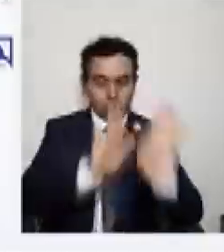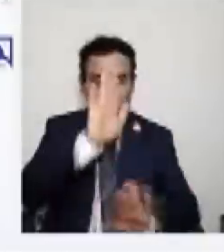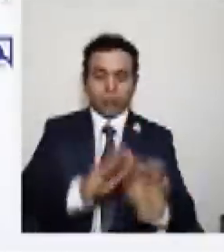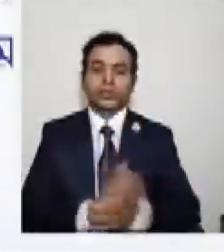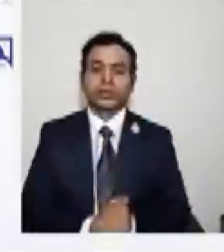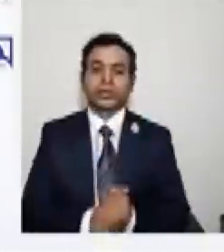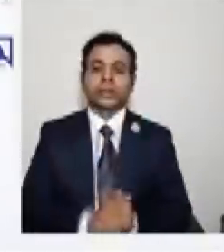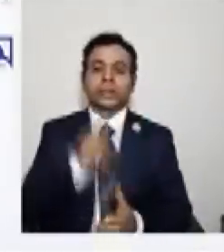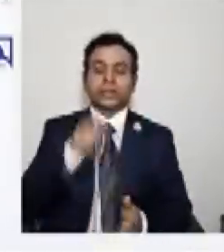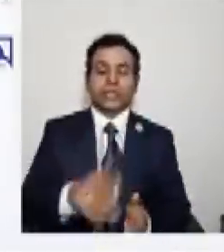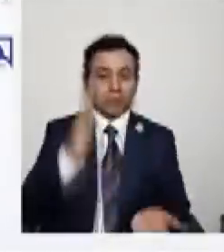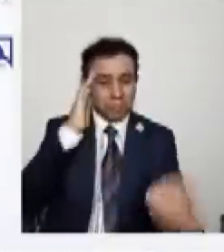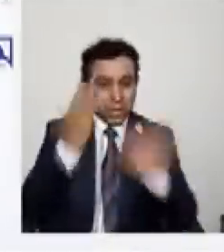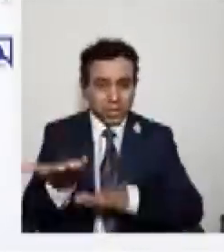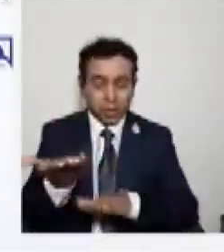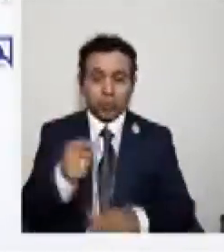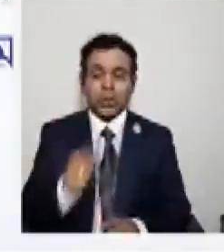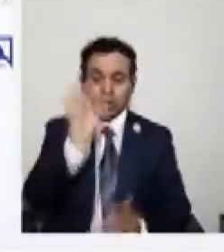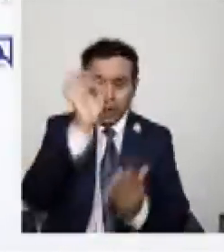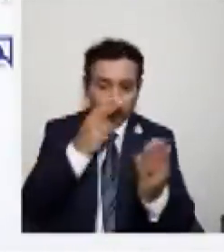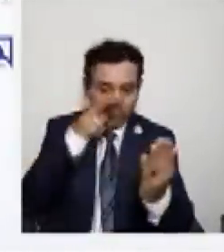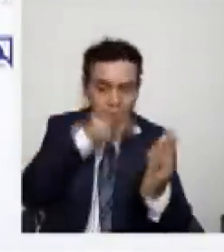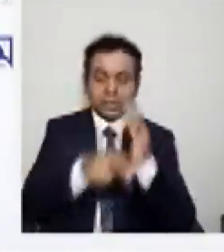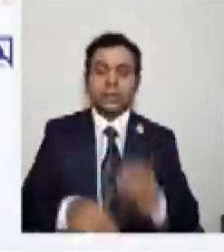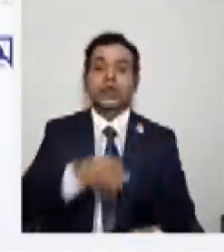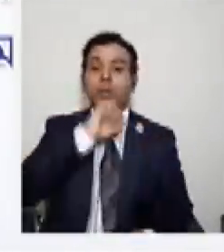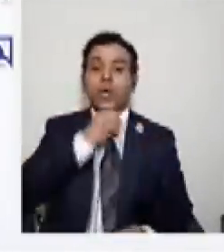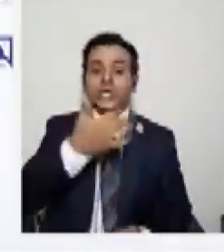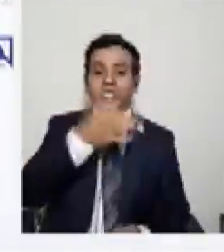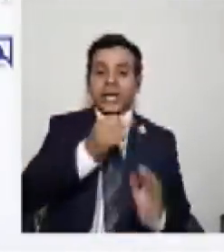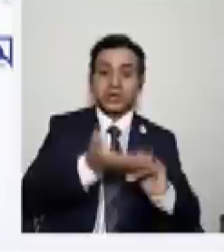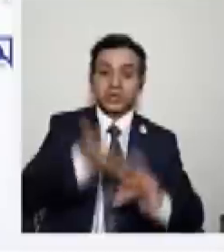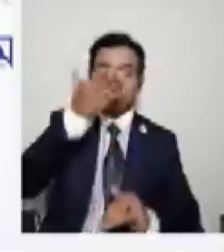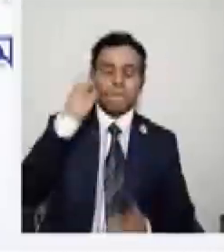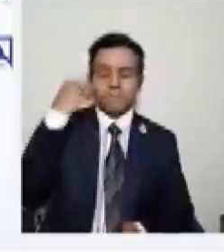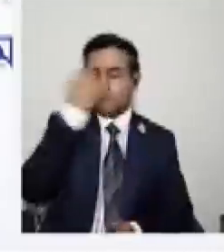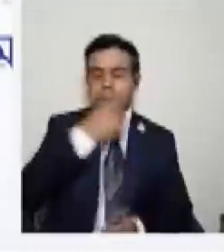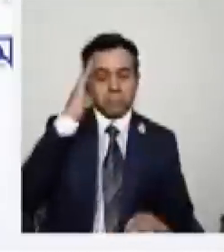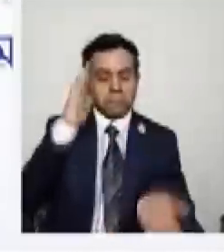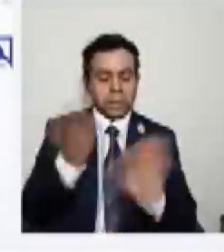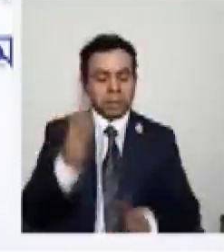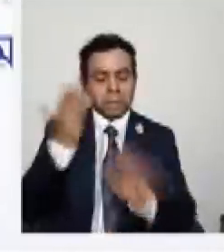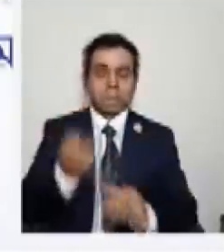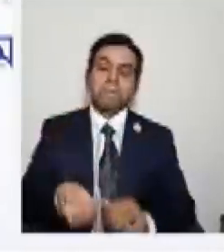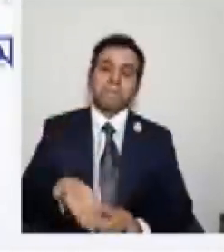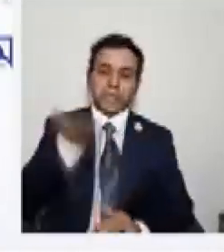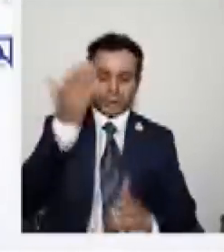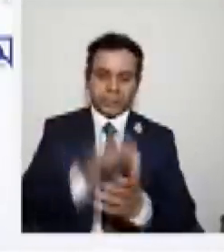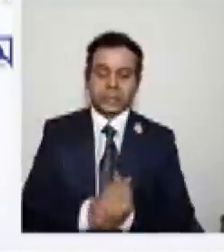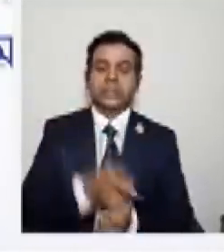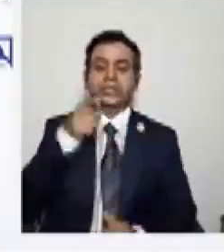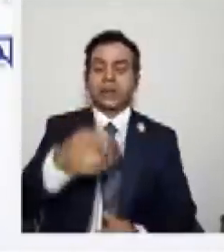আছে তাদের দিকে আমাদের বিশেষভাবে খেয়াল রাখতে হবে, কারণ মৃত্যুর হার পর্যালোচনায় দেখা যায় যে 60-ঊর্ধ্ব